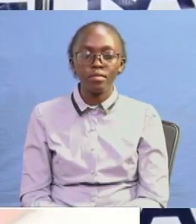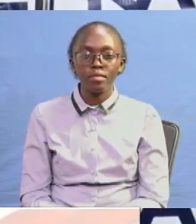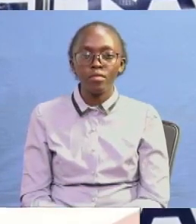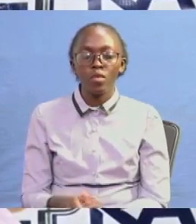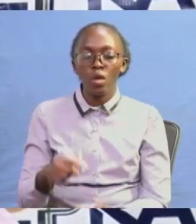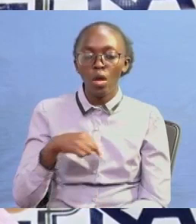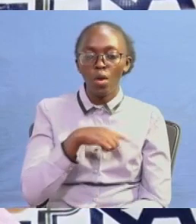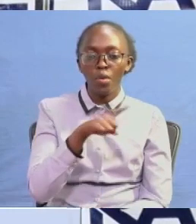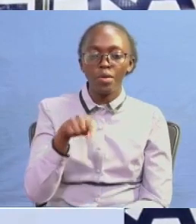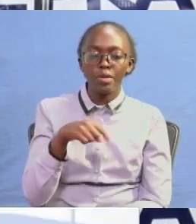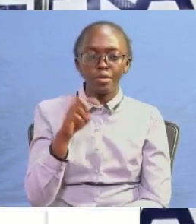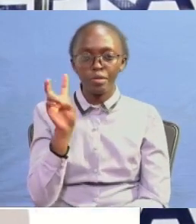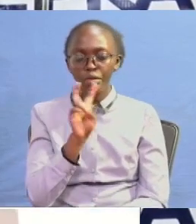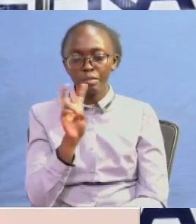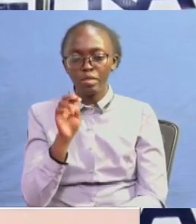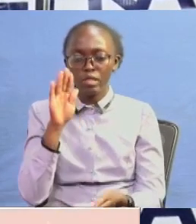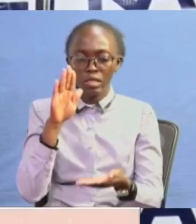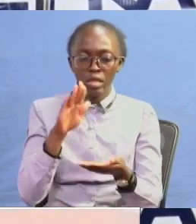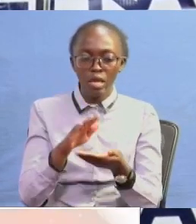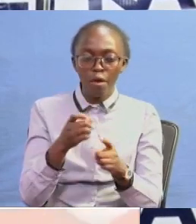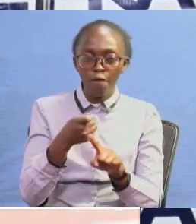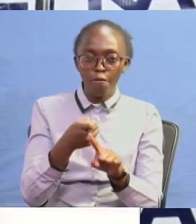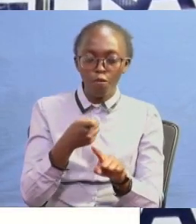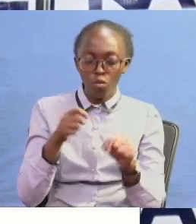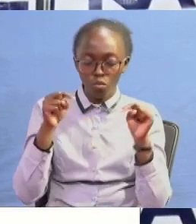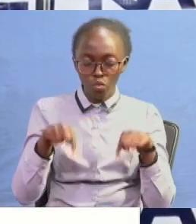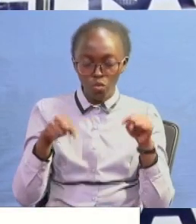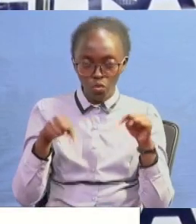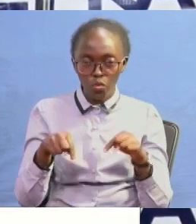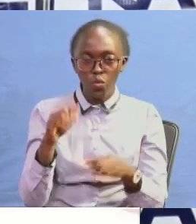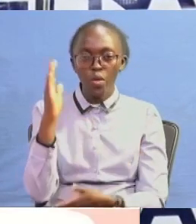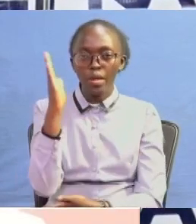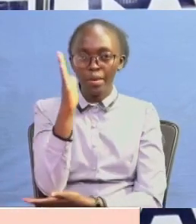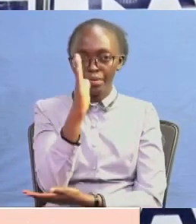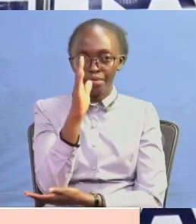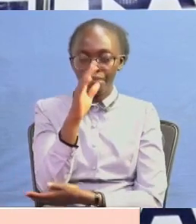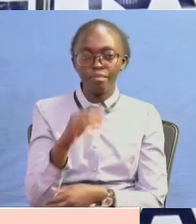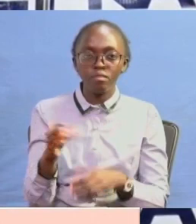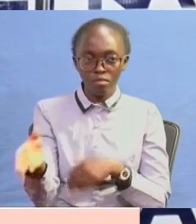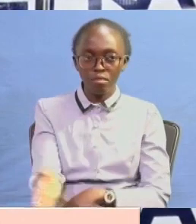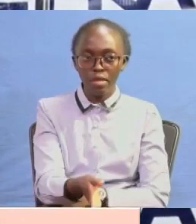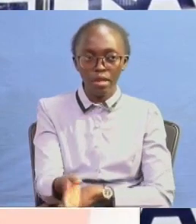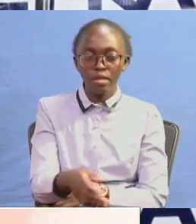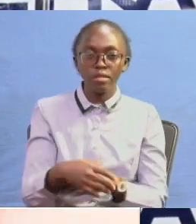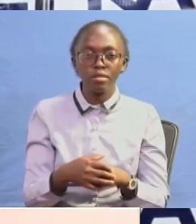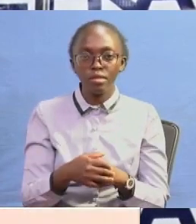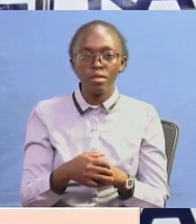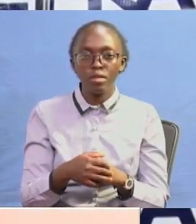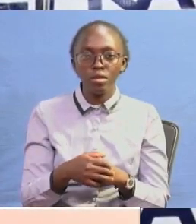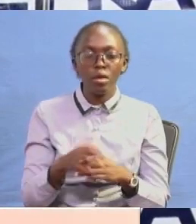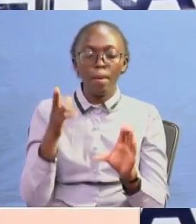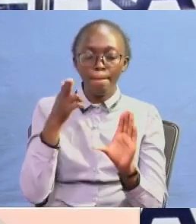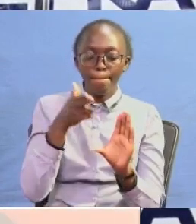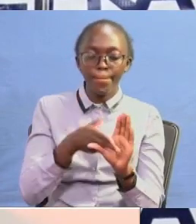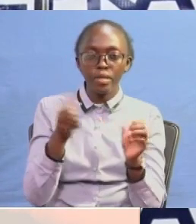We are seeing a reduction starting from midnight tonight of 5 shillings and 31 cents for the super petrol grade, 10